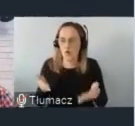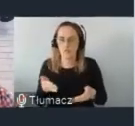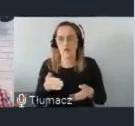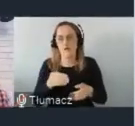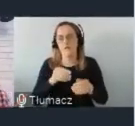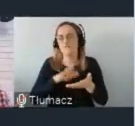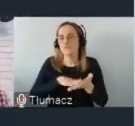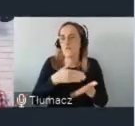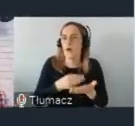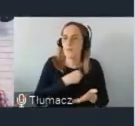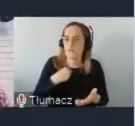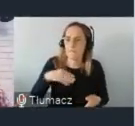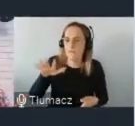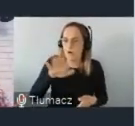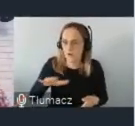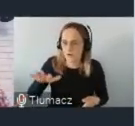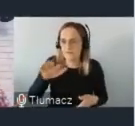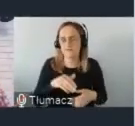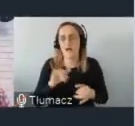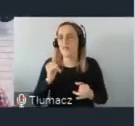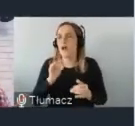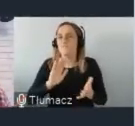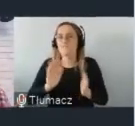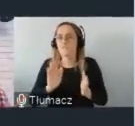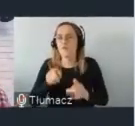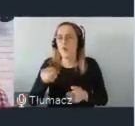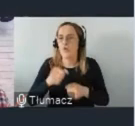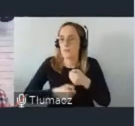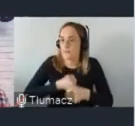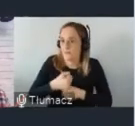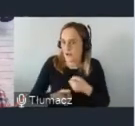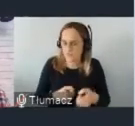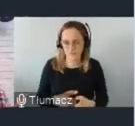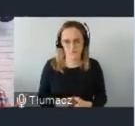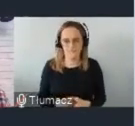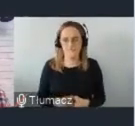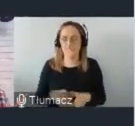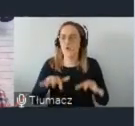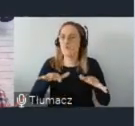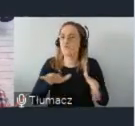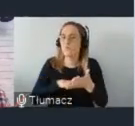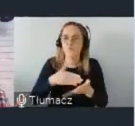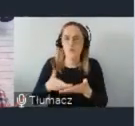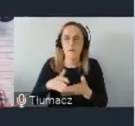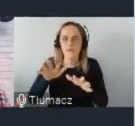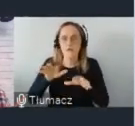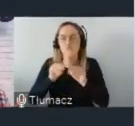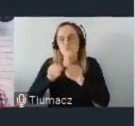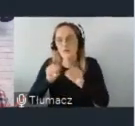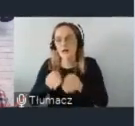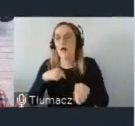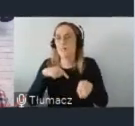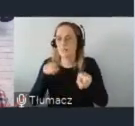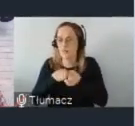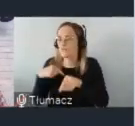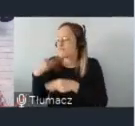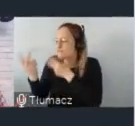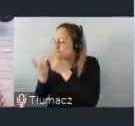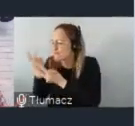Polski, jak ludzie pracują w tym temacie. Sporo przykładów będzie z edukacji, ale wyszukałem też pod